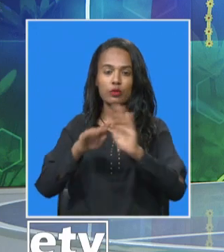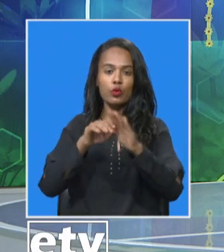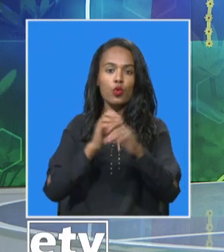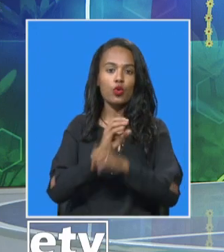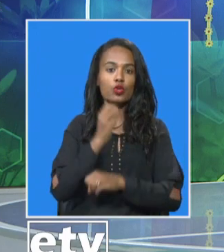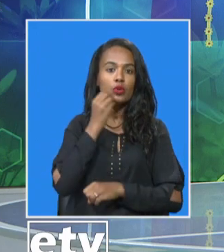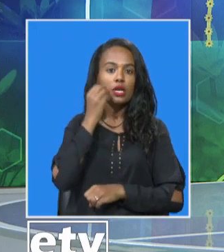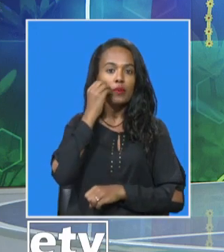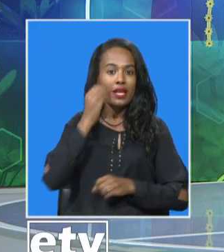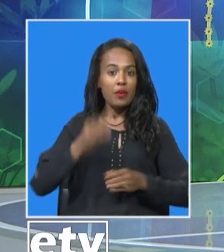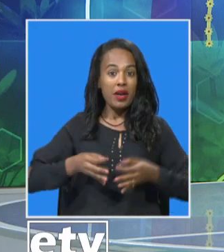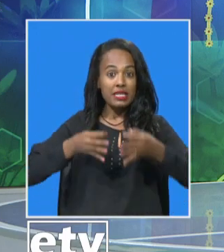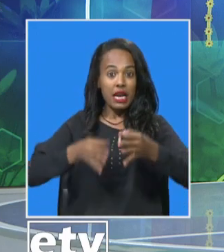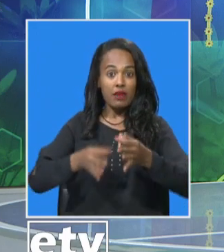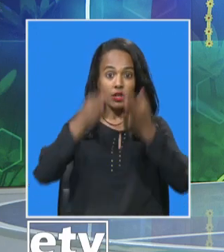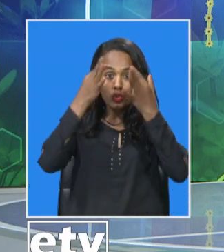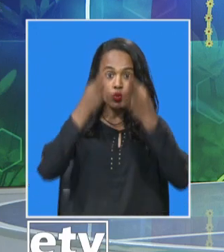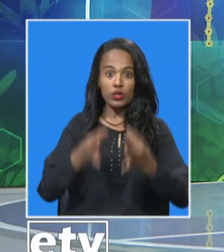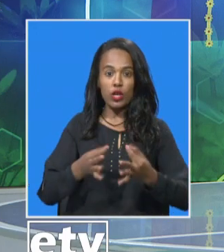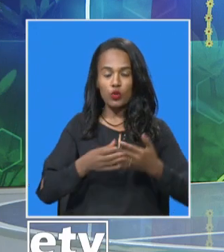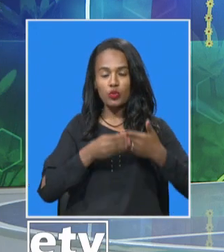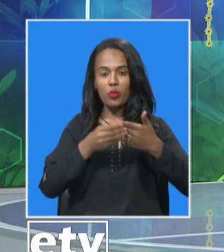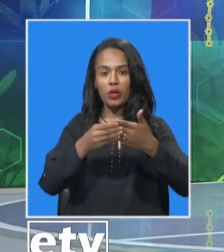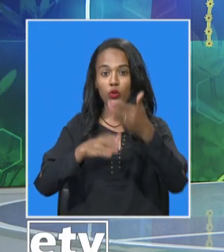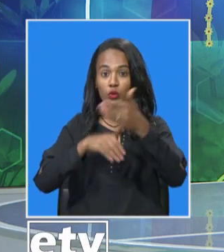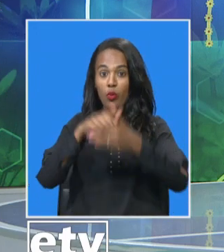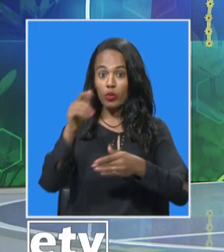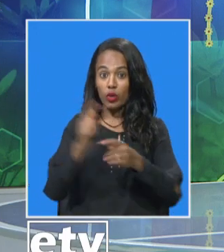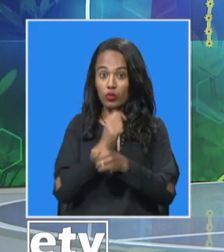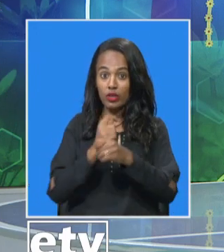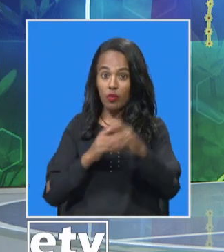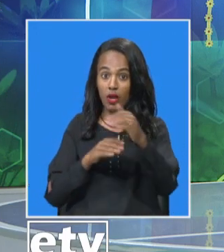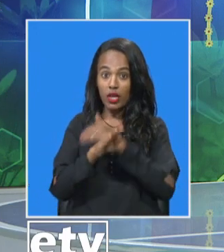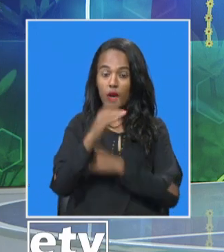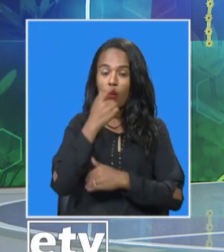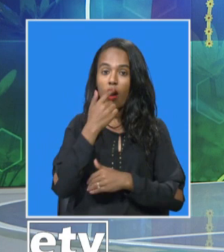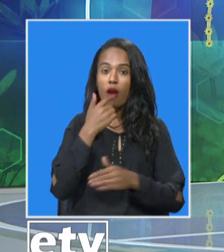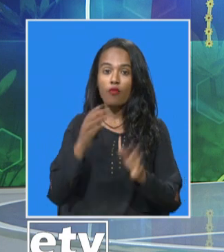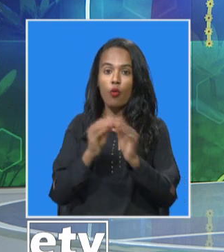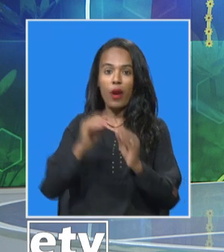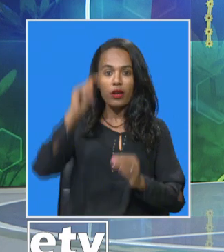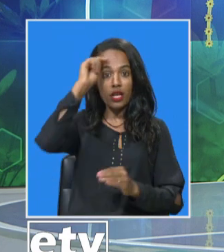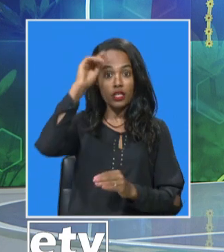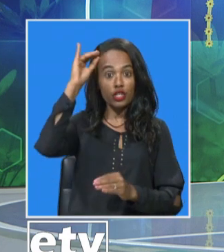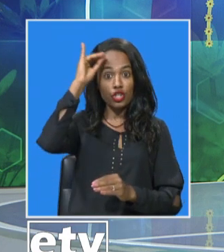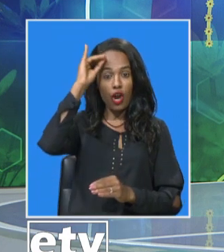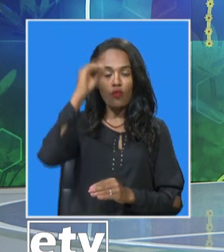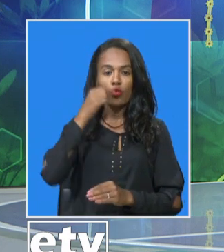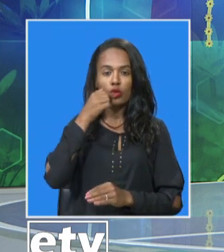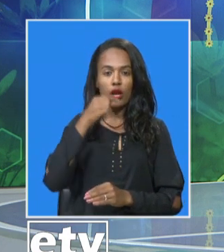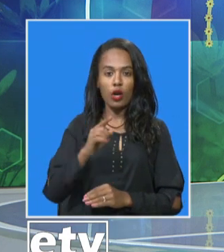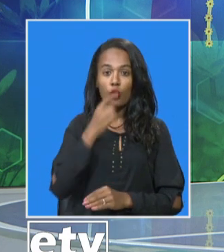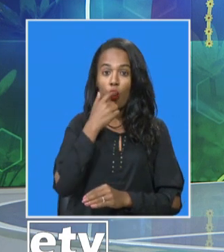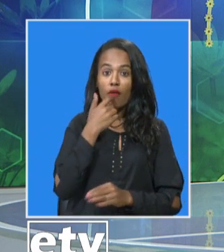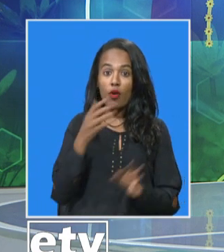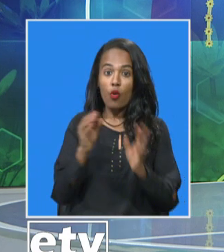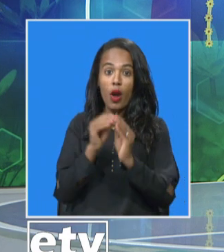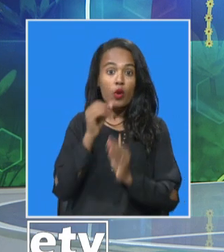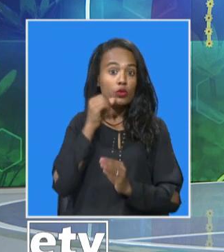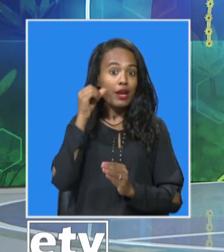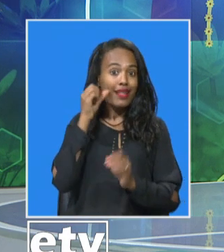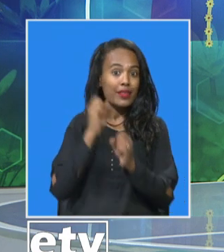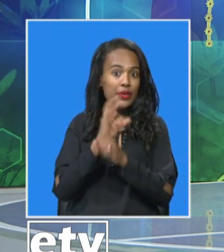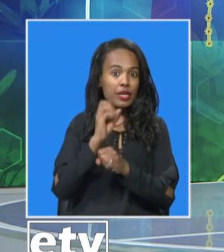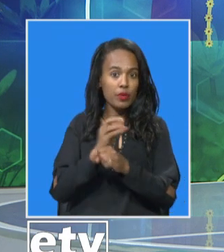ምክር ቤት ላሳለፋቸው ውሳኔዎች መመሪያዎችን በማውጣት ወደ ተግባር እንዲገቡ አፈጉባኤ ታገሰ ጫፉ አሳሰቡ። አፈጉባኤው ትላንት ምክር